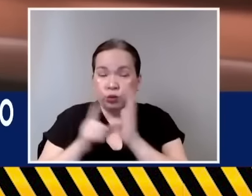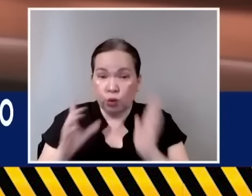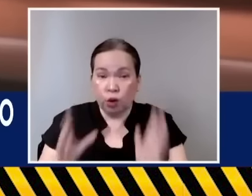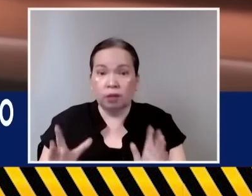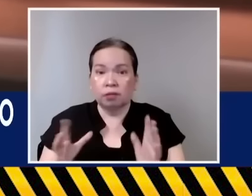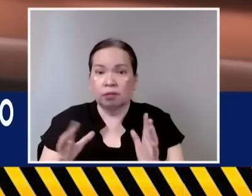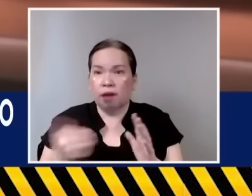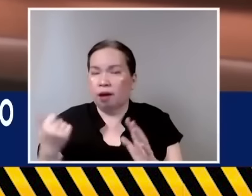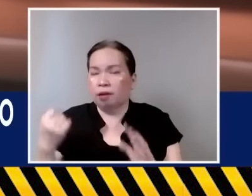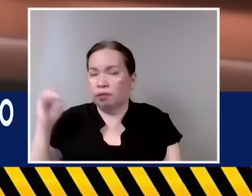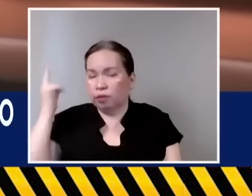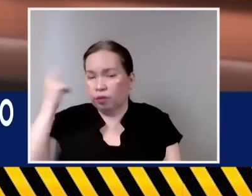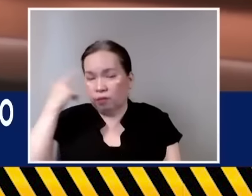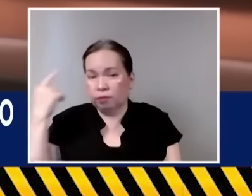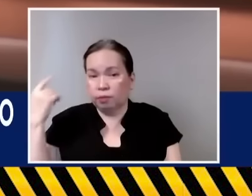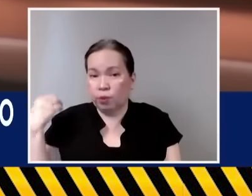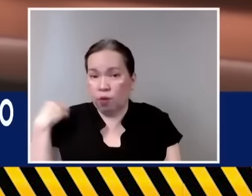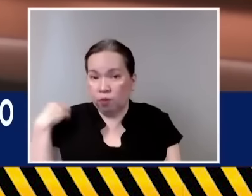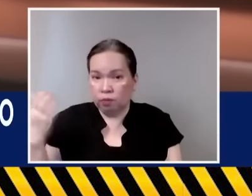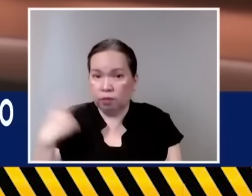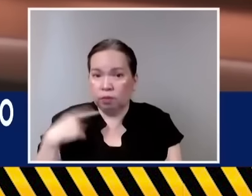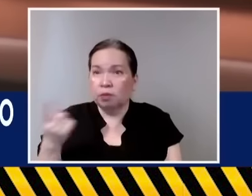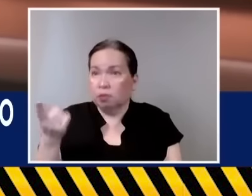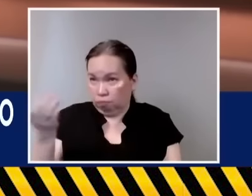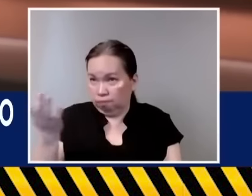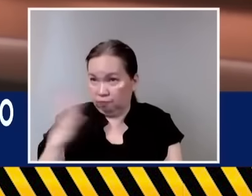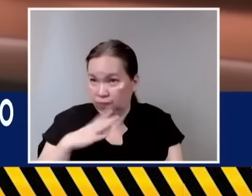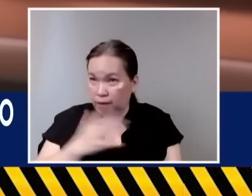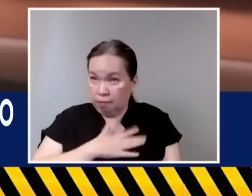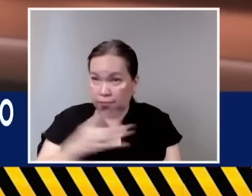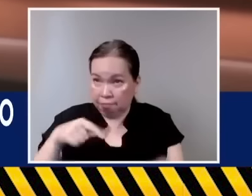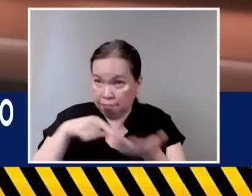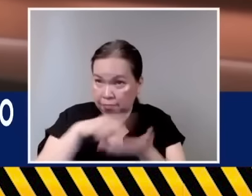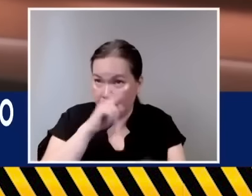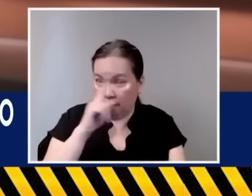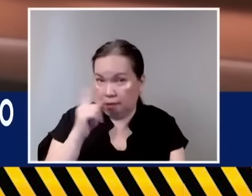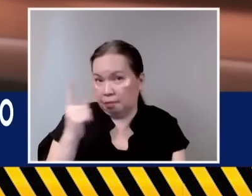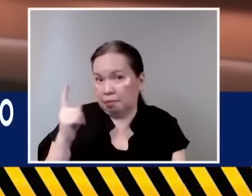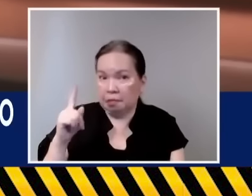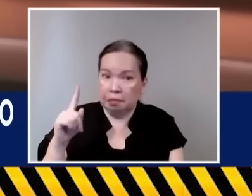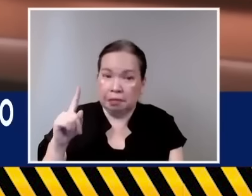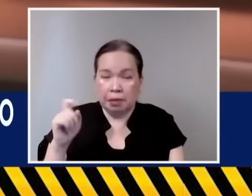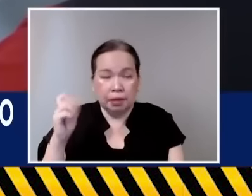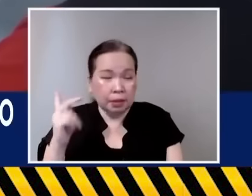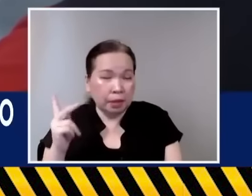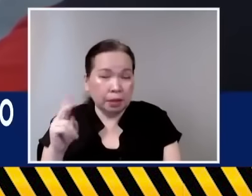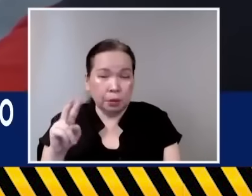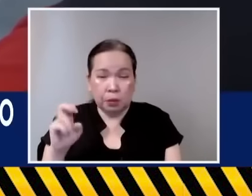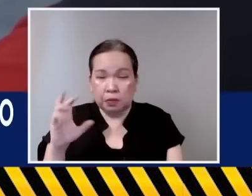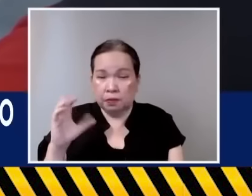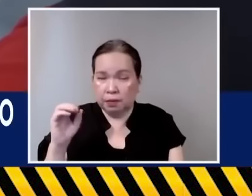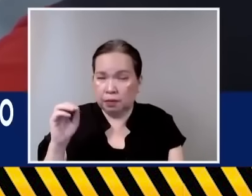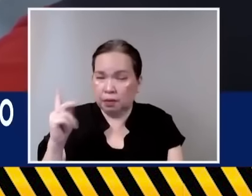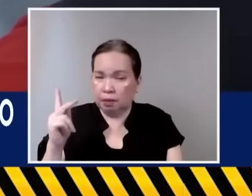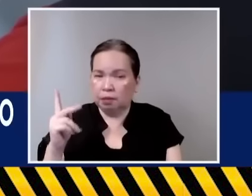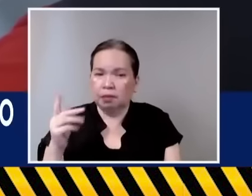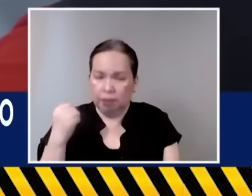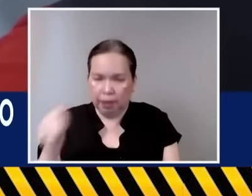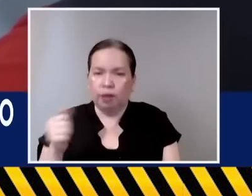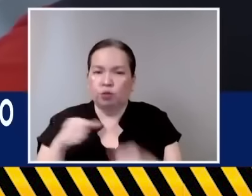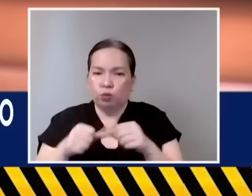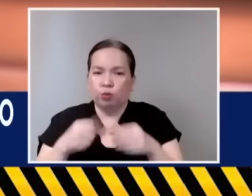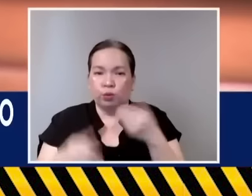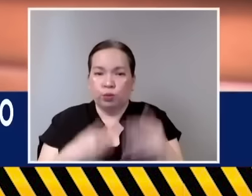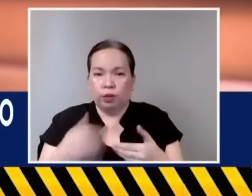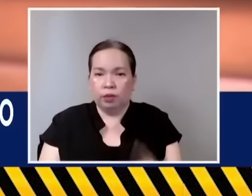officials na as long as willing magbayad itong ating mga biktima, is kaya nilang iproseso yung kanilang request. Nagbabala ang NBI